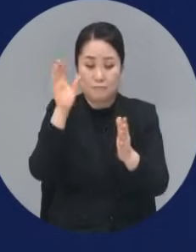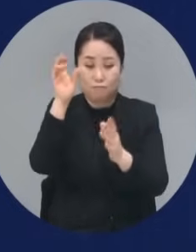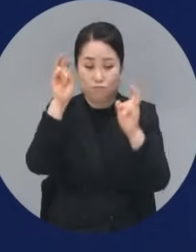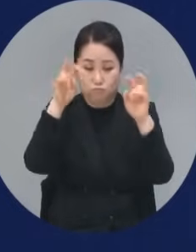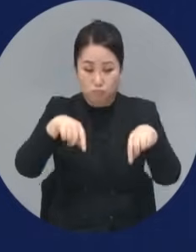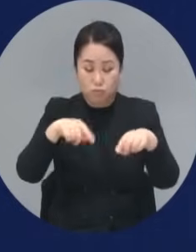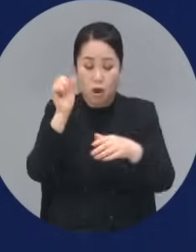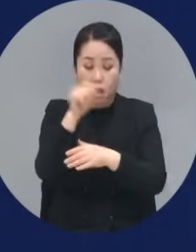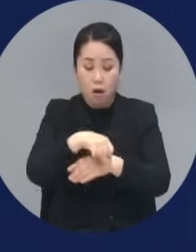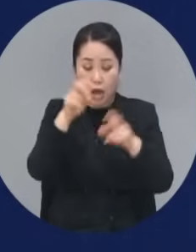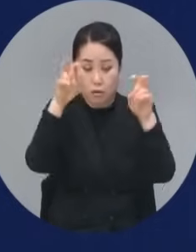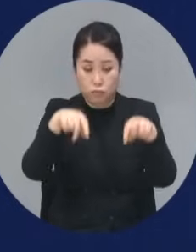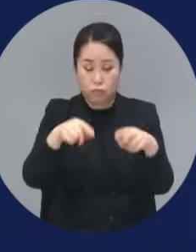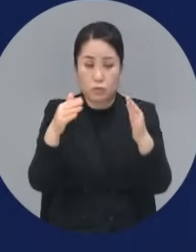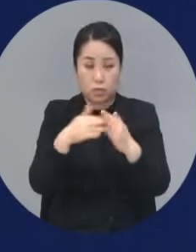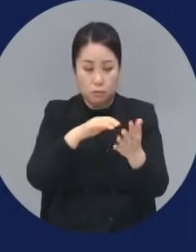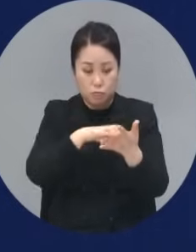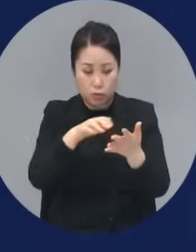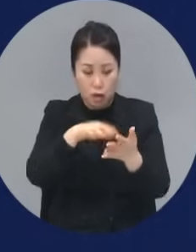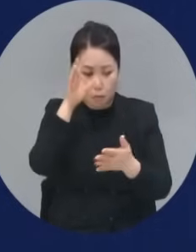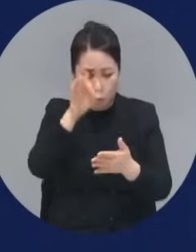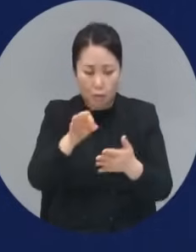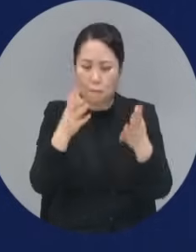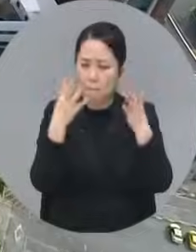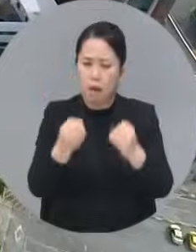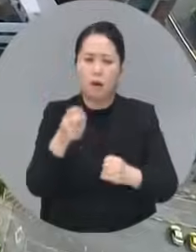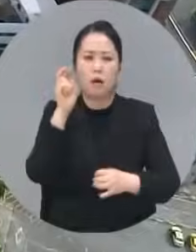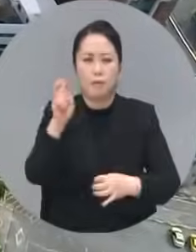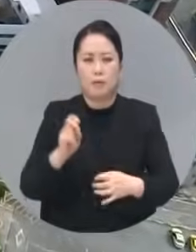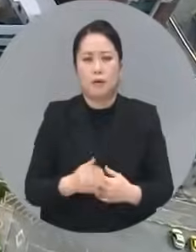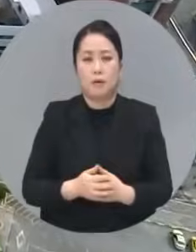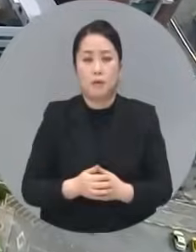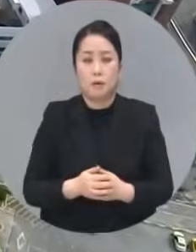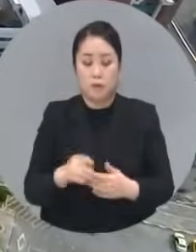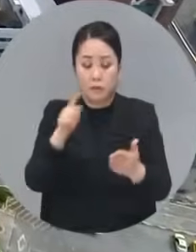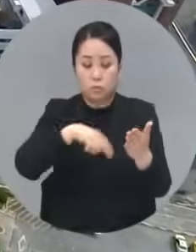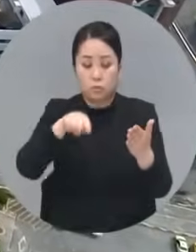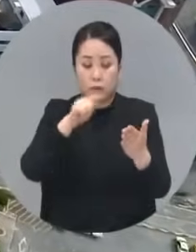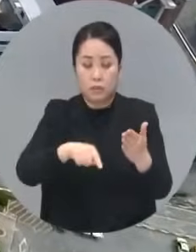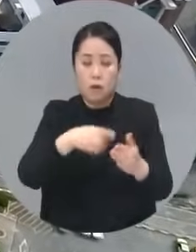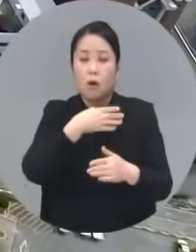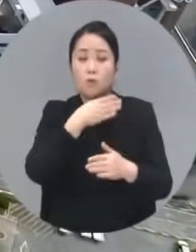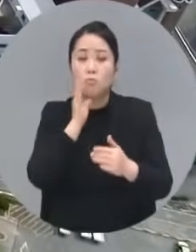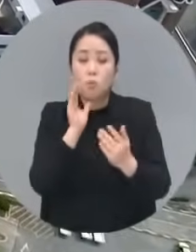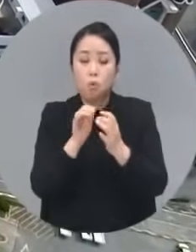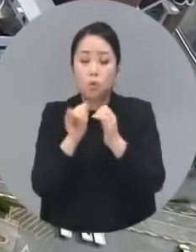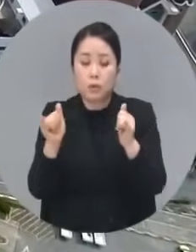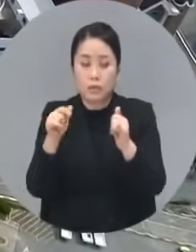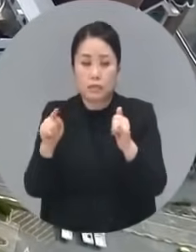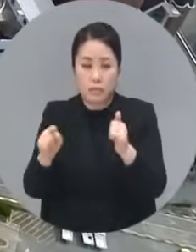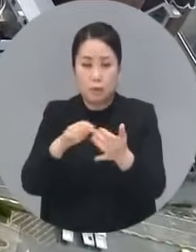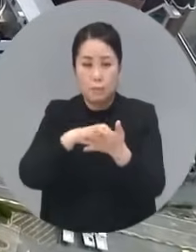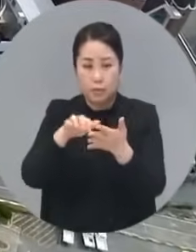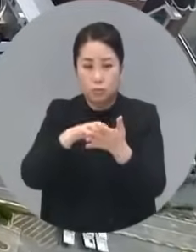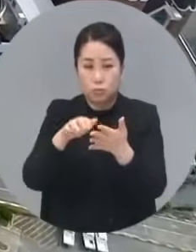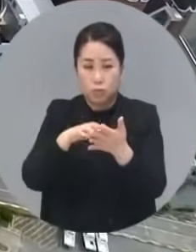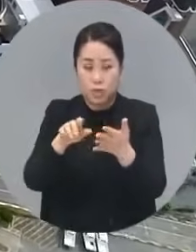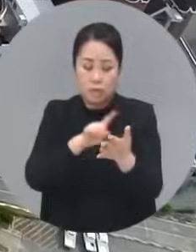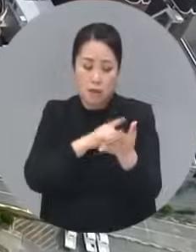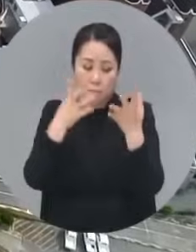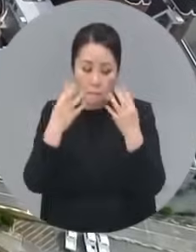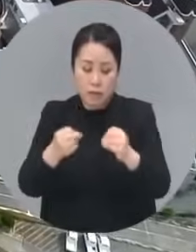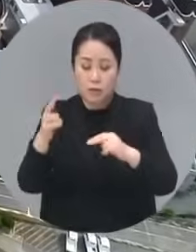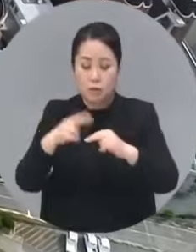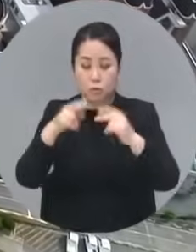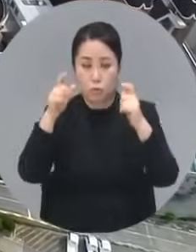고려하면 그 수는 훨씬 더 많을 것으로 추정됩니다. 이 중에서도 노령인구 비율이 가장 높은 영도구의 빈집